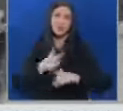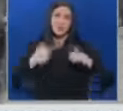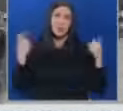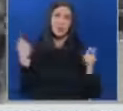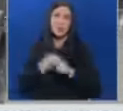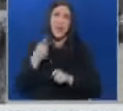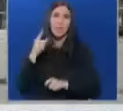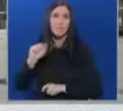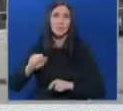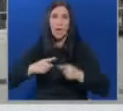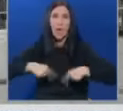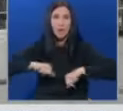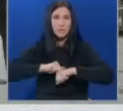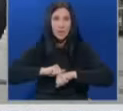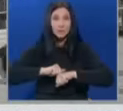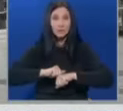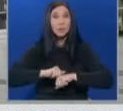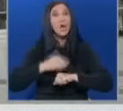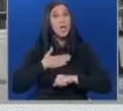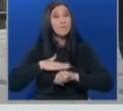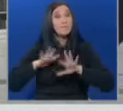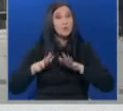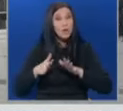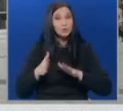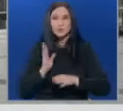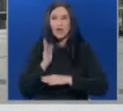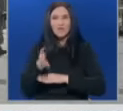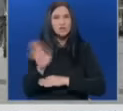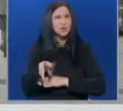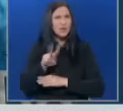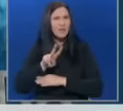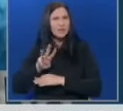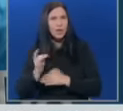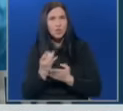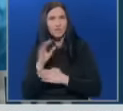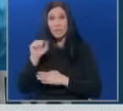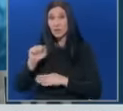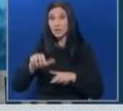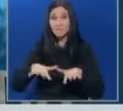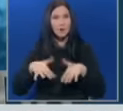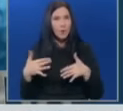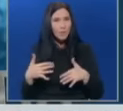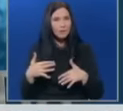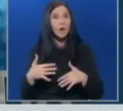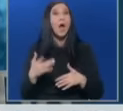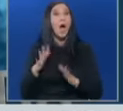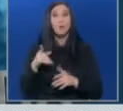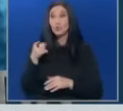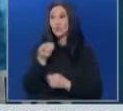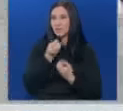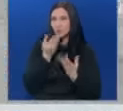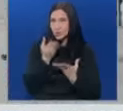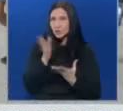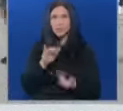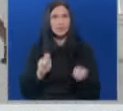създаде еднопартиен кабинет. Има вероятност обаче да влязат още две или три нови партии в парламента. И ако това се случи, ще